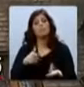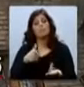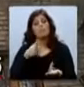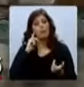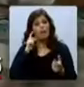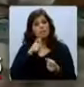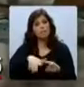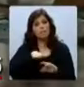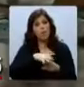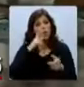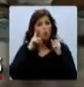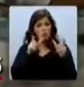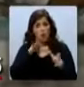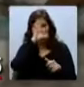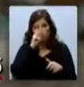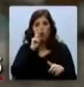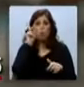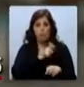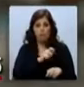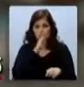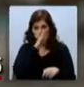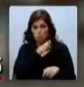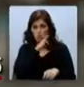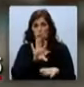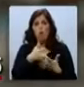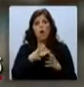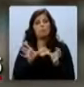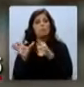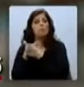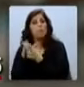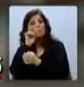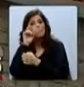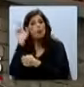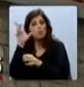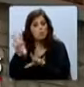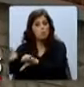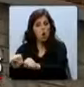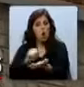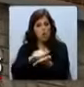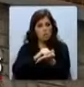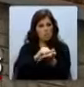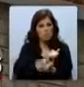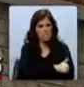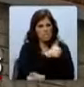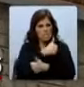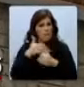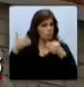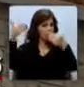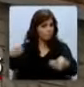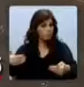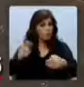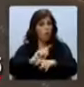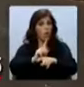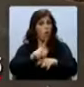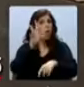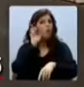governo da Ucrânia. Passou a ser um alvo desde que os separatistas tomaram o aeroporto. A cidade ficou na linha da frente.